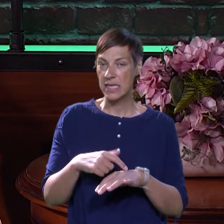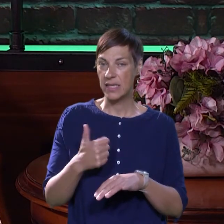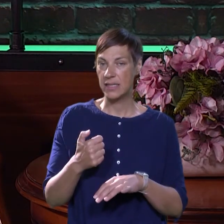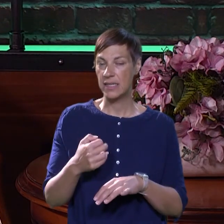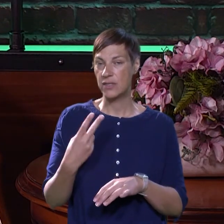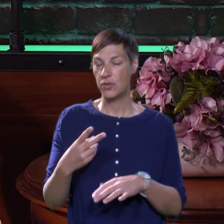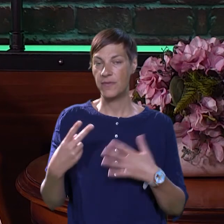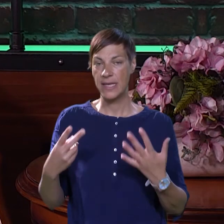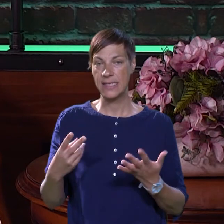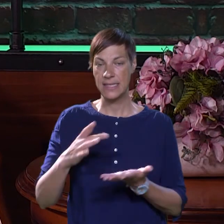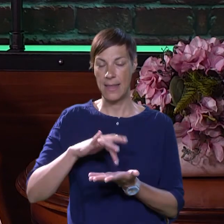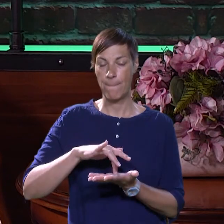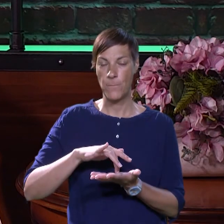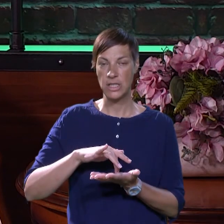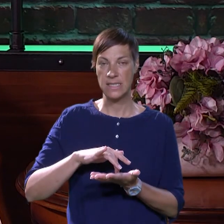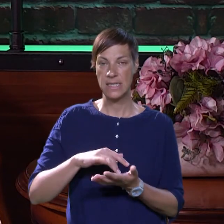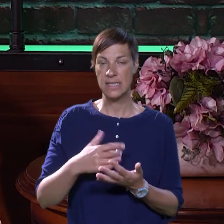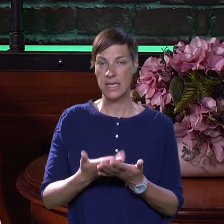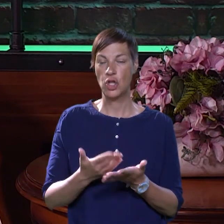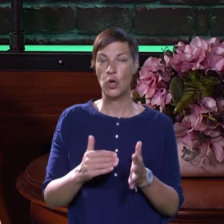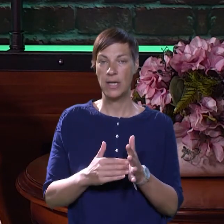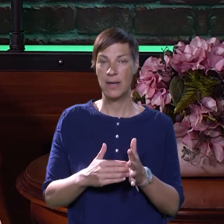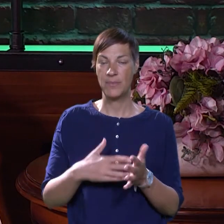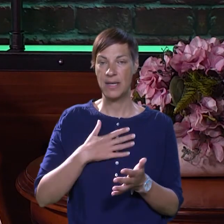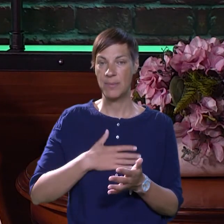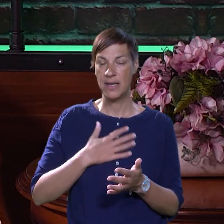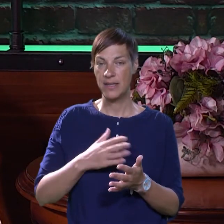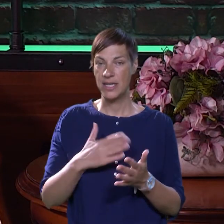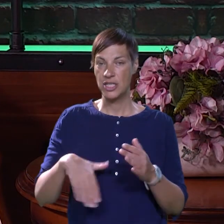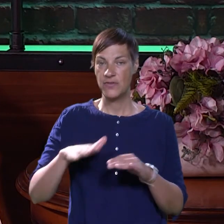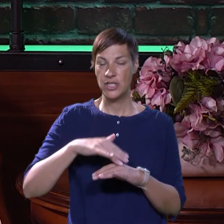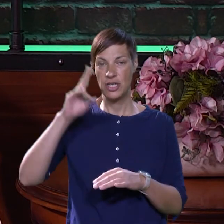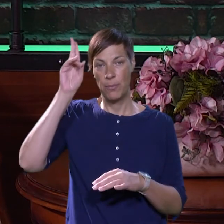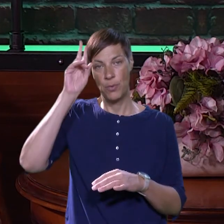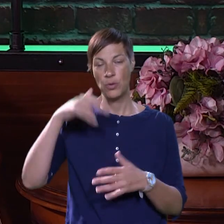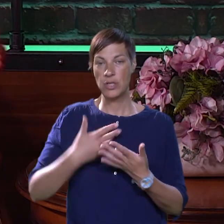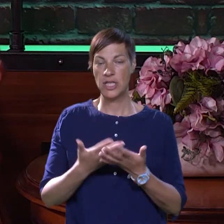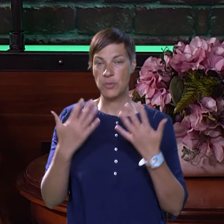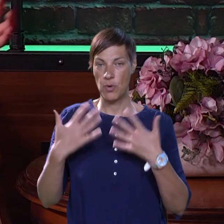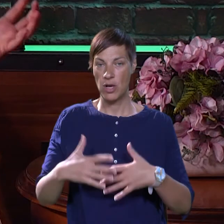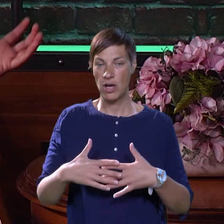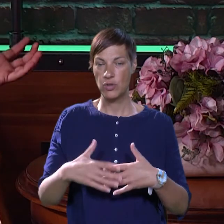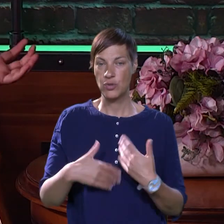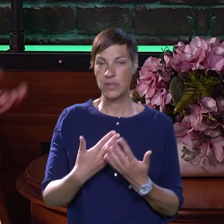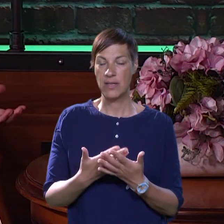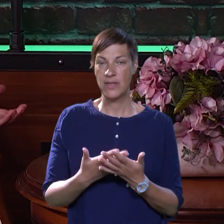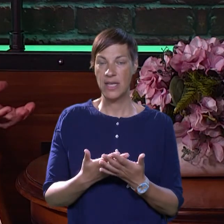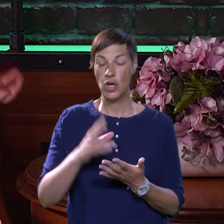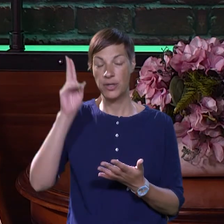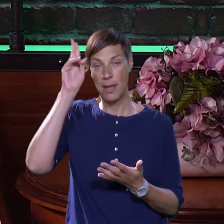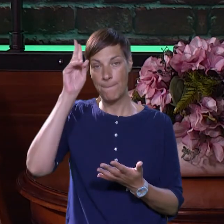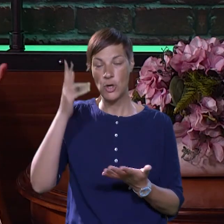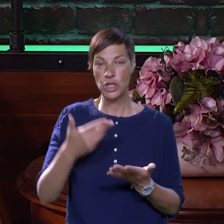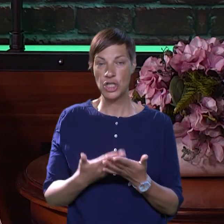na 127 pozicija. To nam treba. Nadam se da će biti više prilika, da ćemo kao sustav, jer